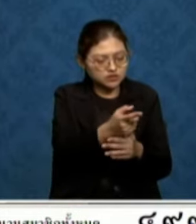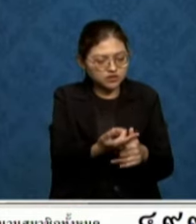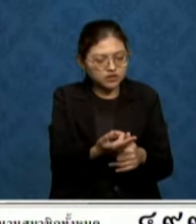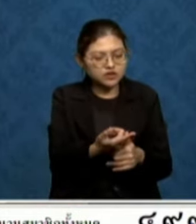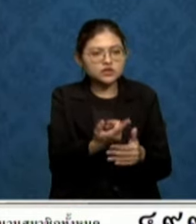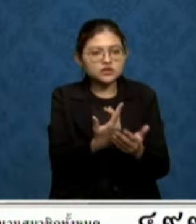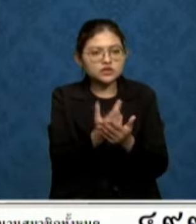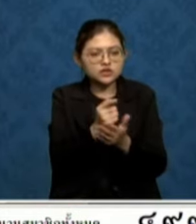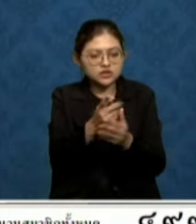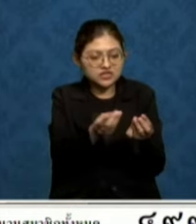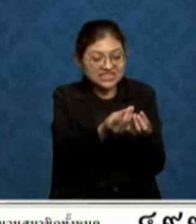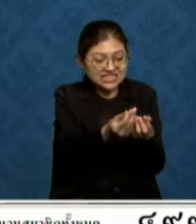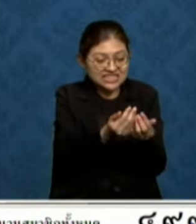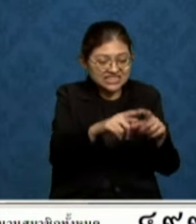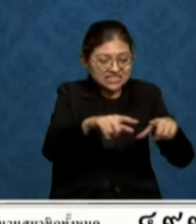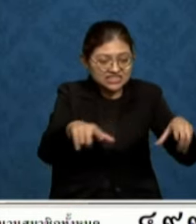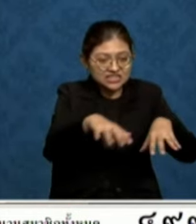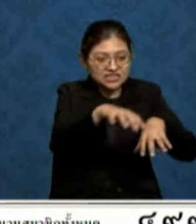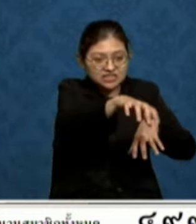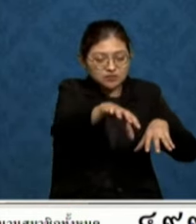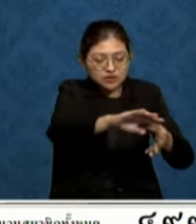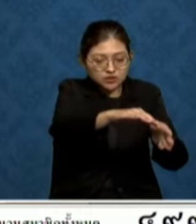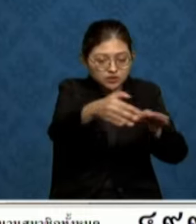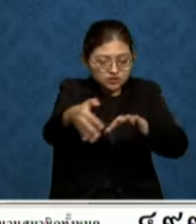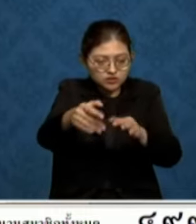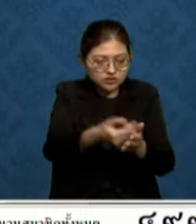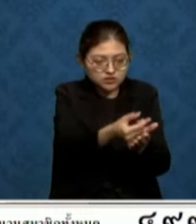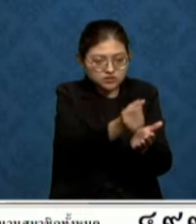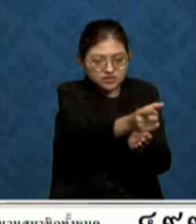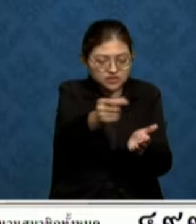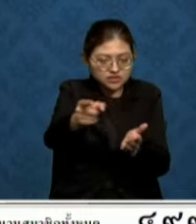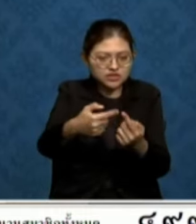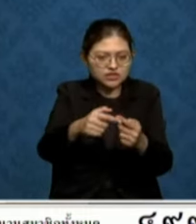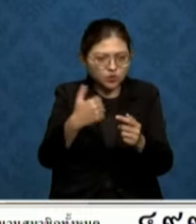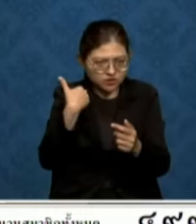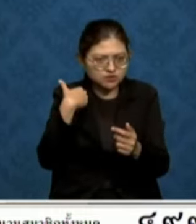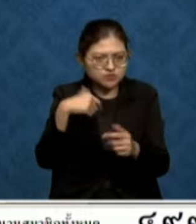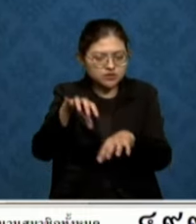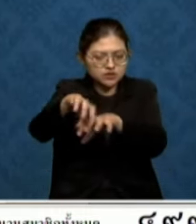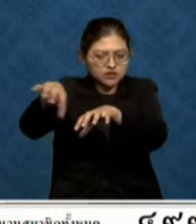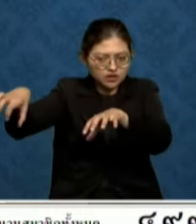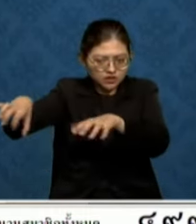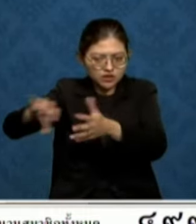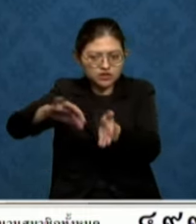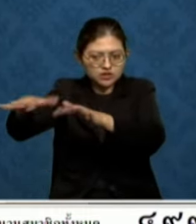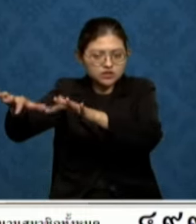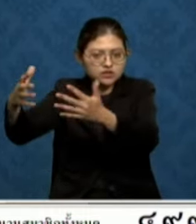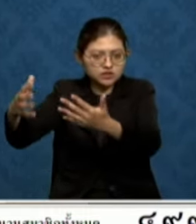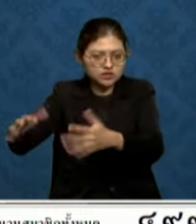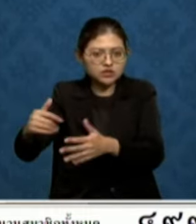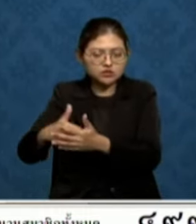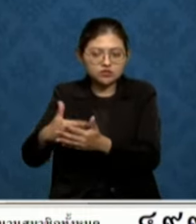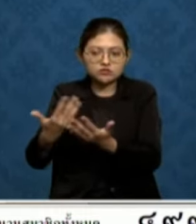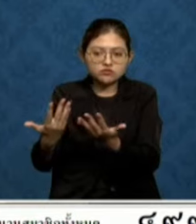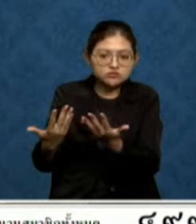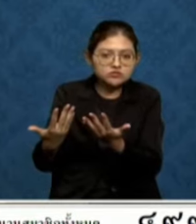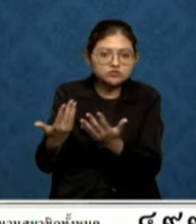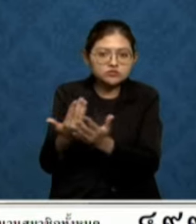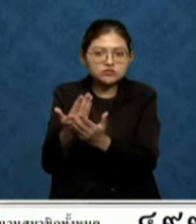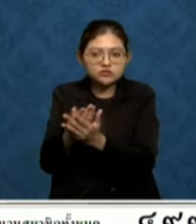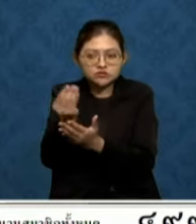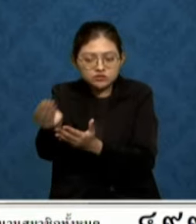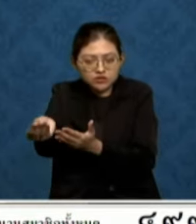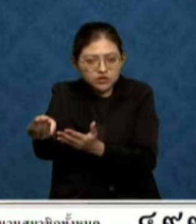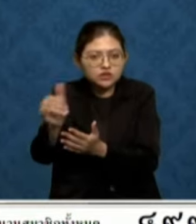แทนค่าที่ดินไปแล้วบางส่วนแต่ก็ยังมีอีกจำนวนมากนะคะที่ยังไม่ได้รับค่าทดแทน